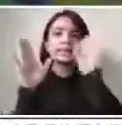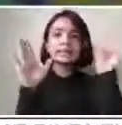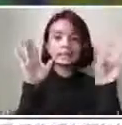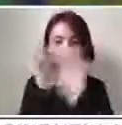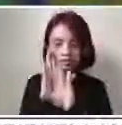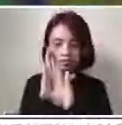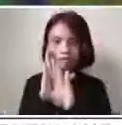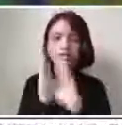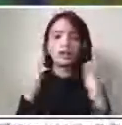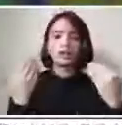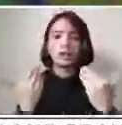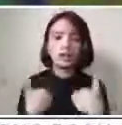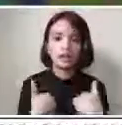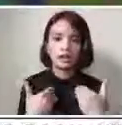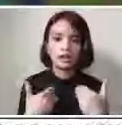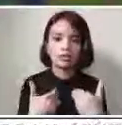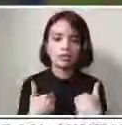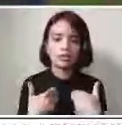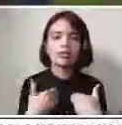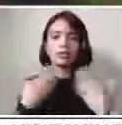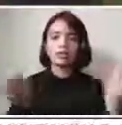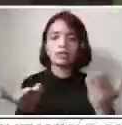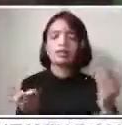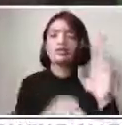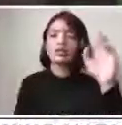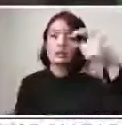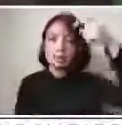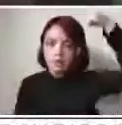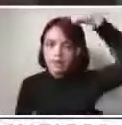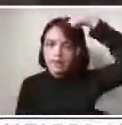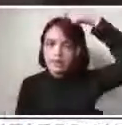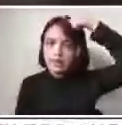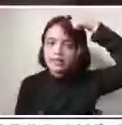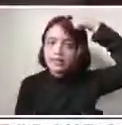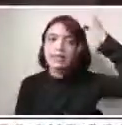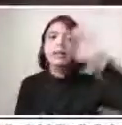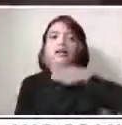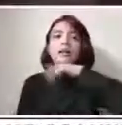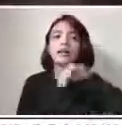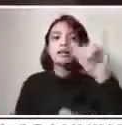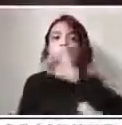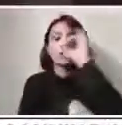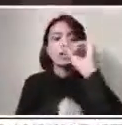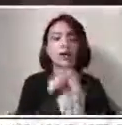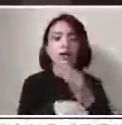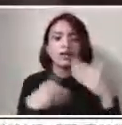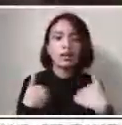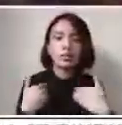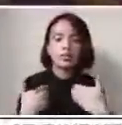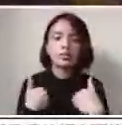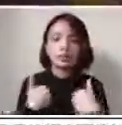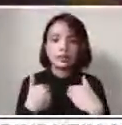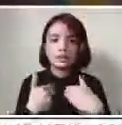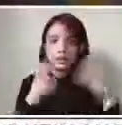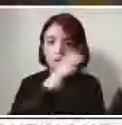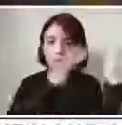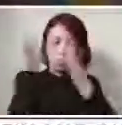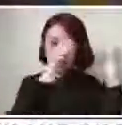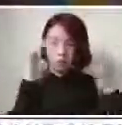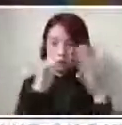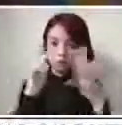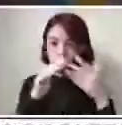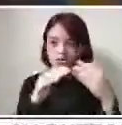sa pagitan ng Taiwan at Batanes. Samantala, isa pang sama ng panahon ng ating binabatan, ito yung low pressure area. As of 3 a.m. this